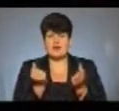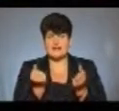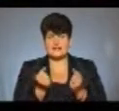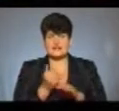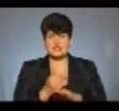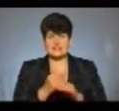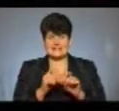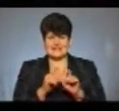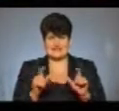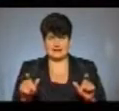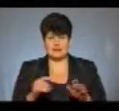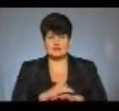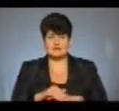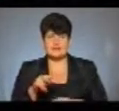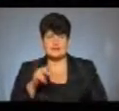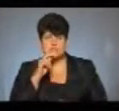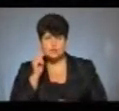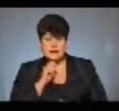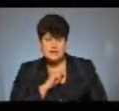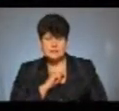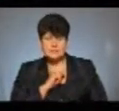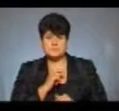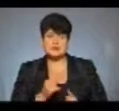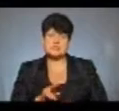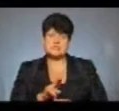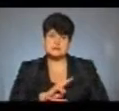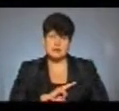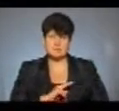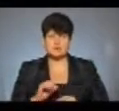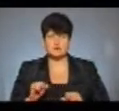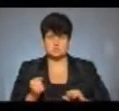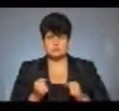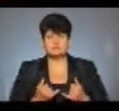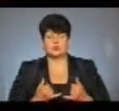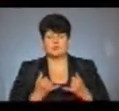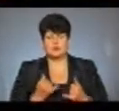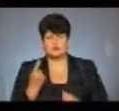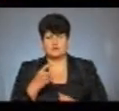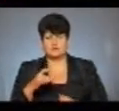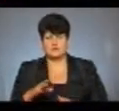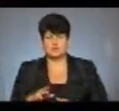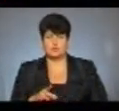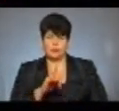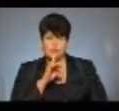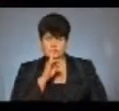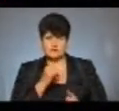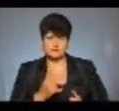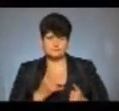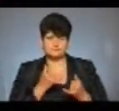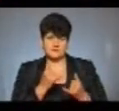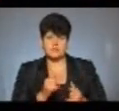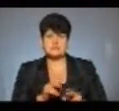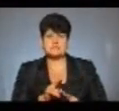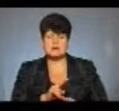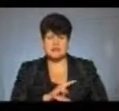Лесі Українки. Загиблих колег вшанували хвилиною мовчання. Також рятувальники віднесли квіти до пам'ятника загиблим під